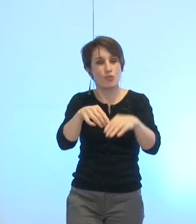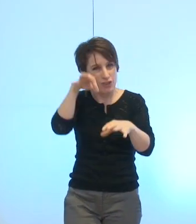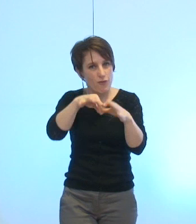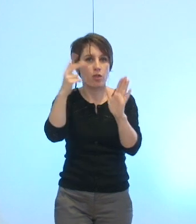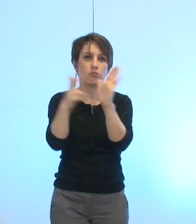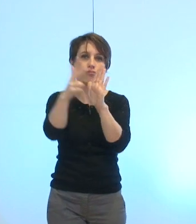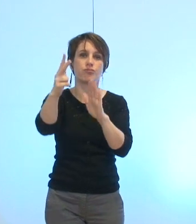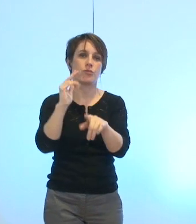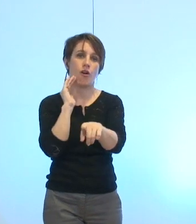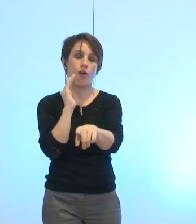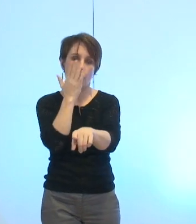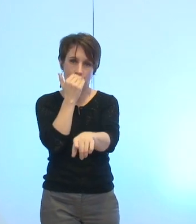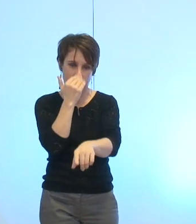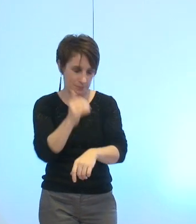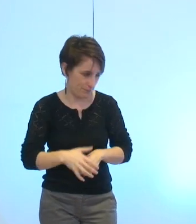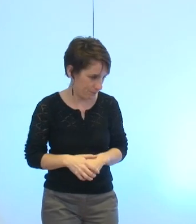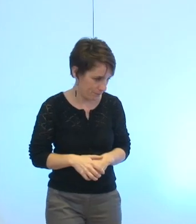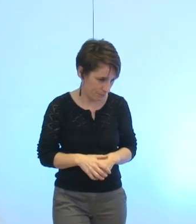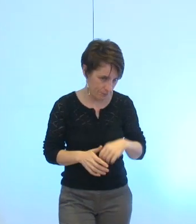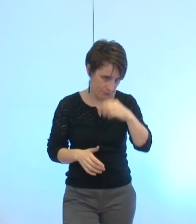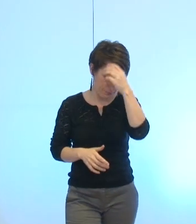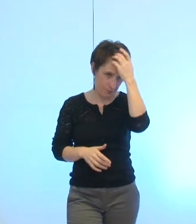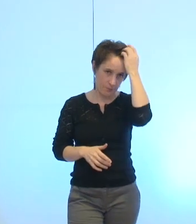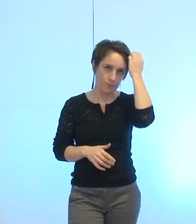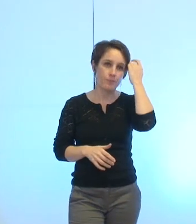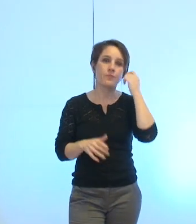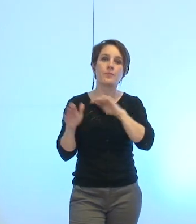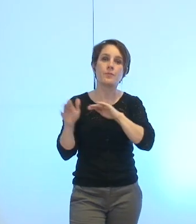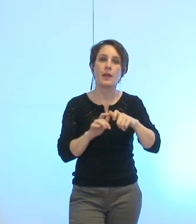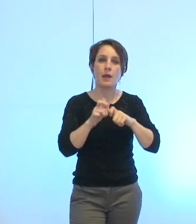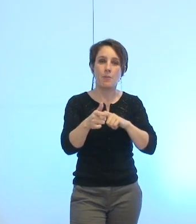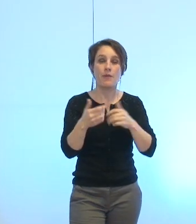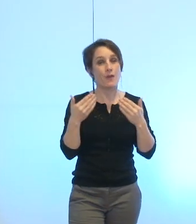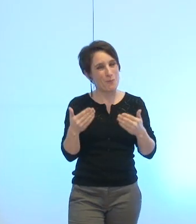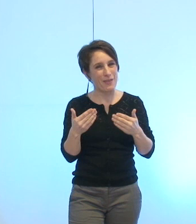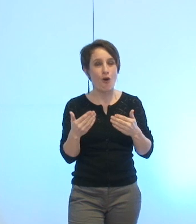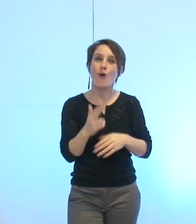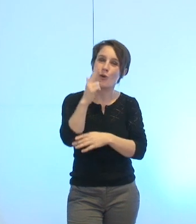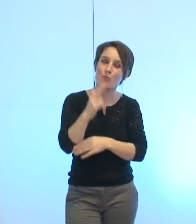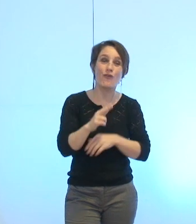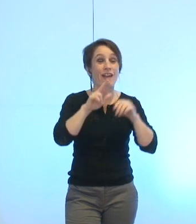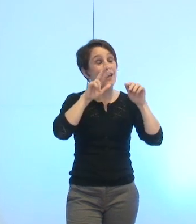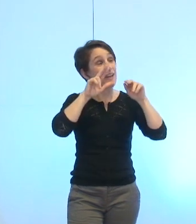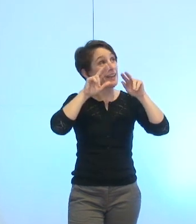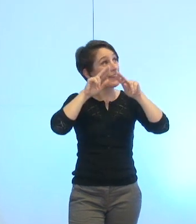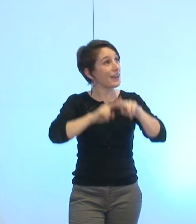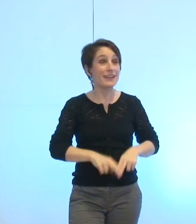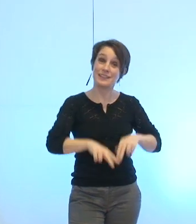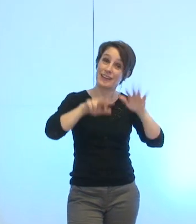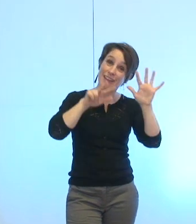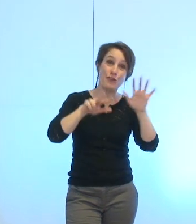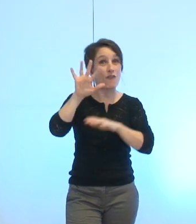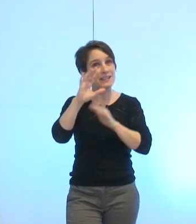maintenant de pass 85 délibérations qu' nous reste à